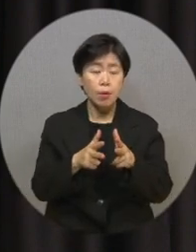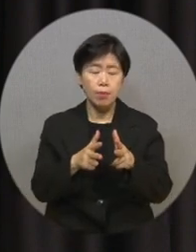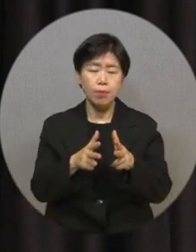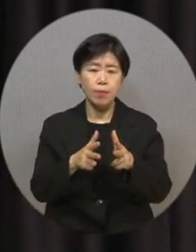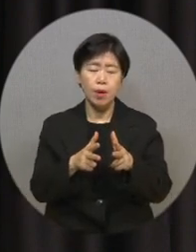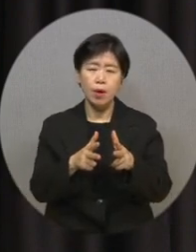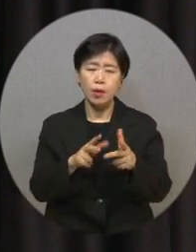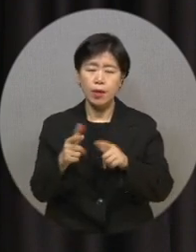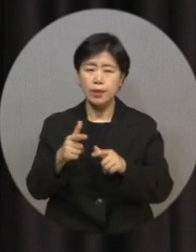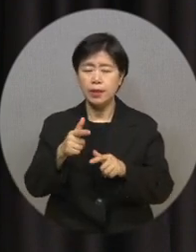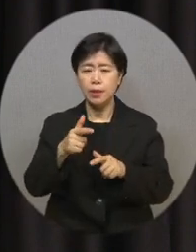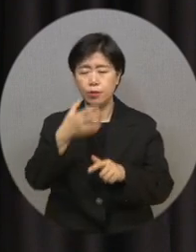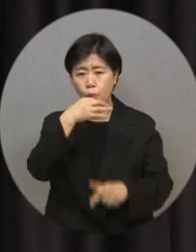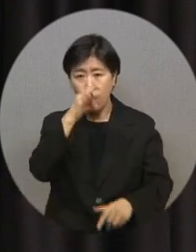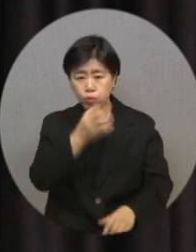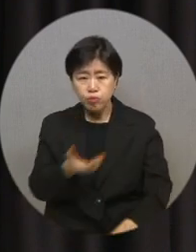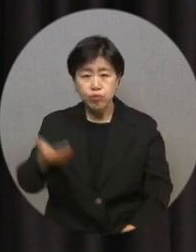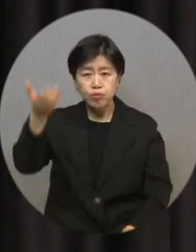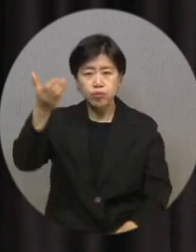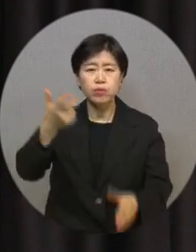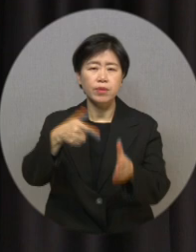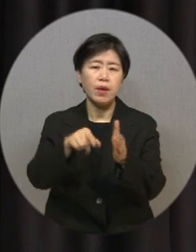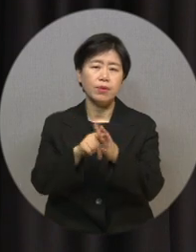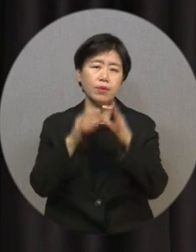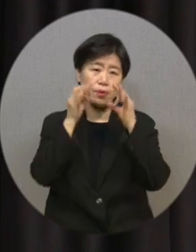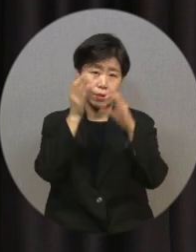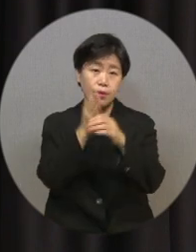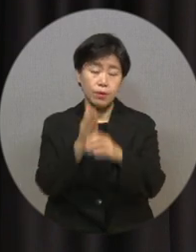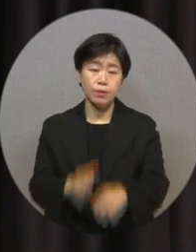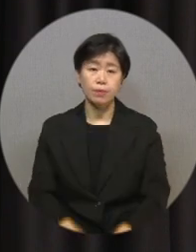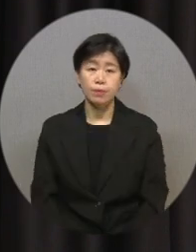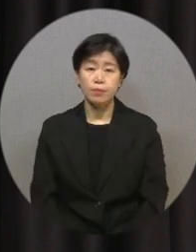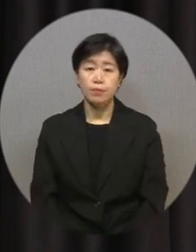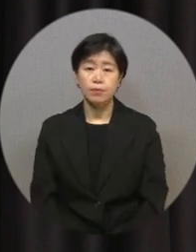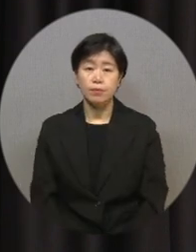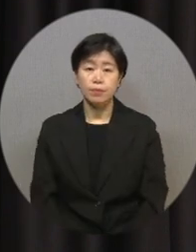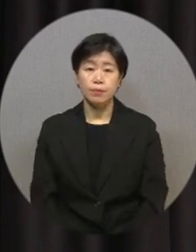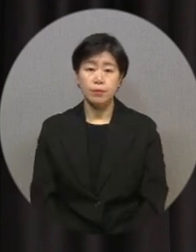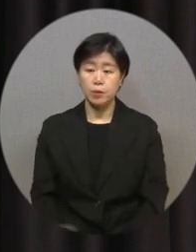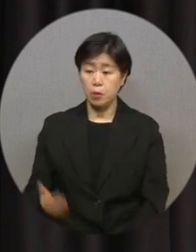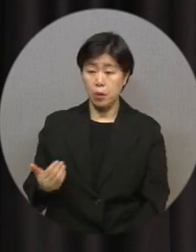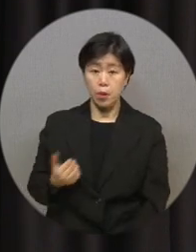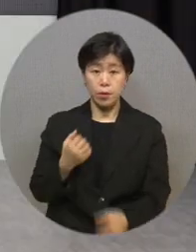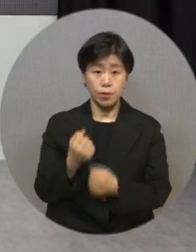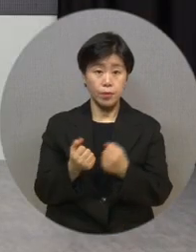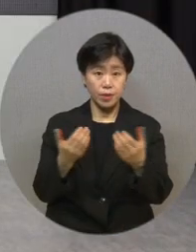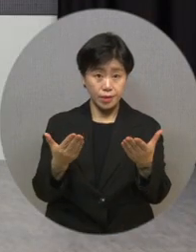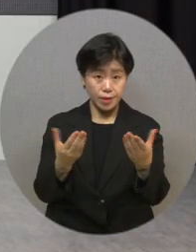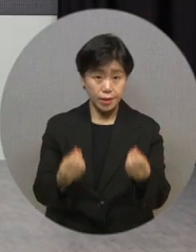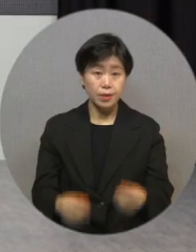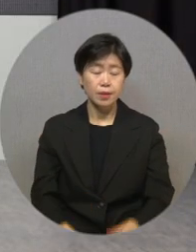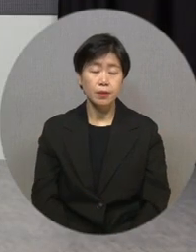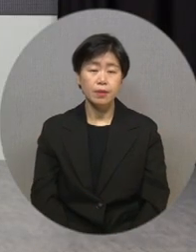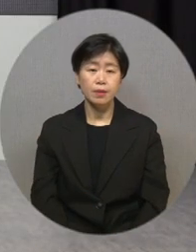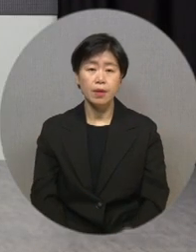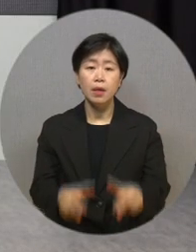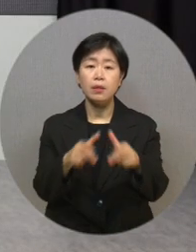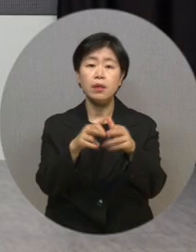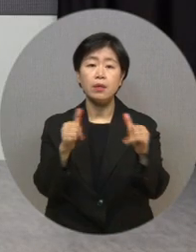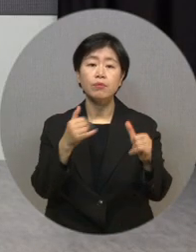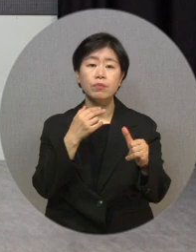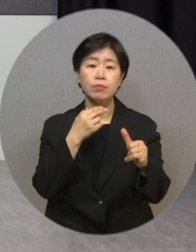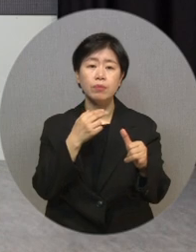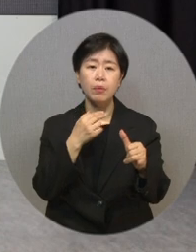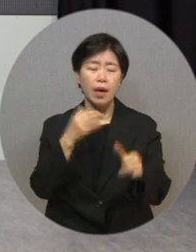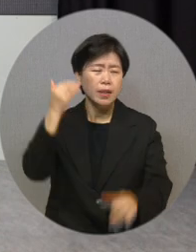한편으로는 저희가 아까도 모두의 설명을 드렸다시피 장애물 없는 그 인증 사업을